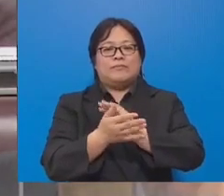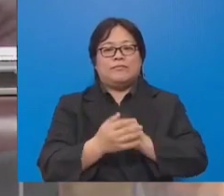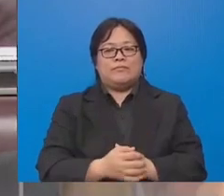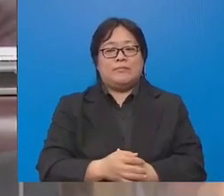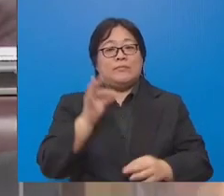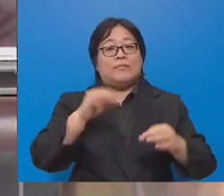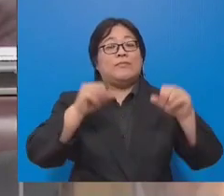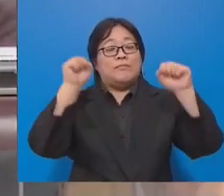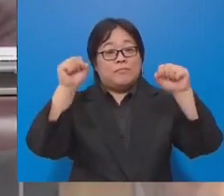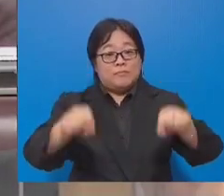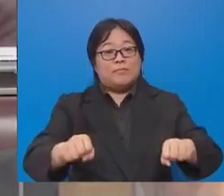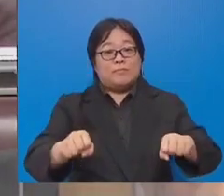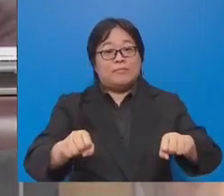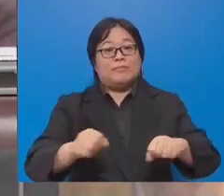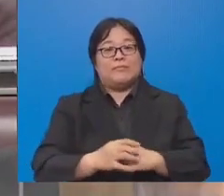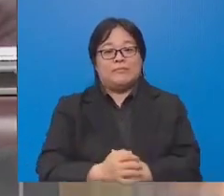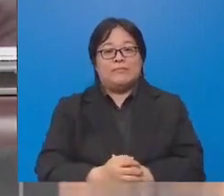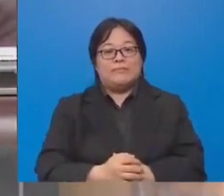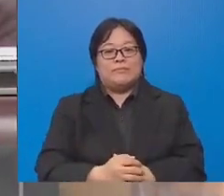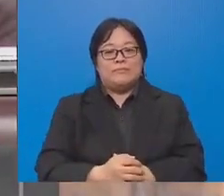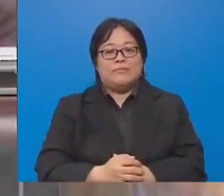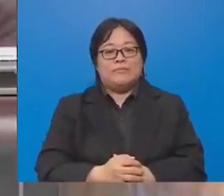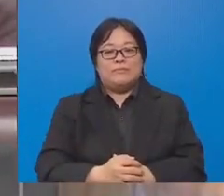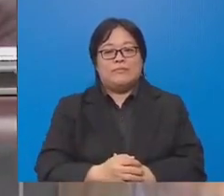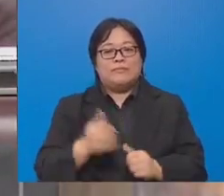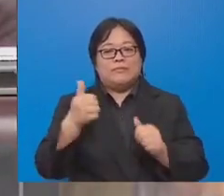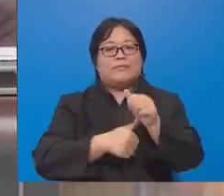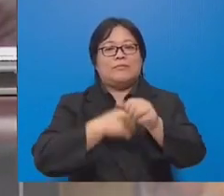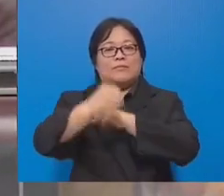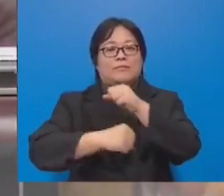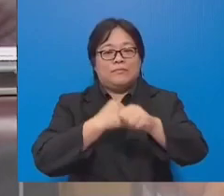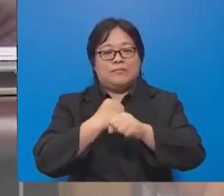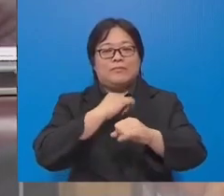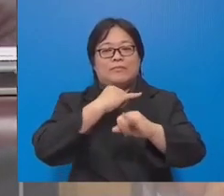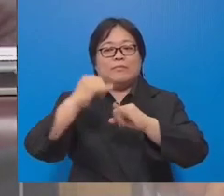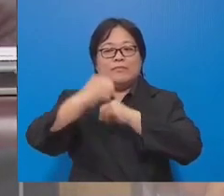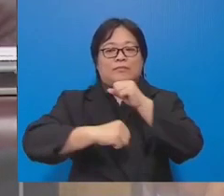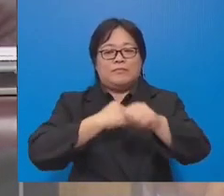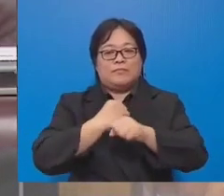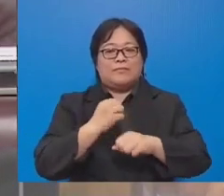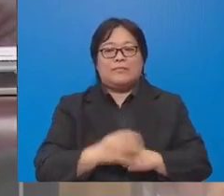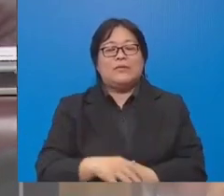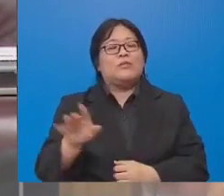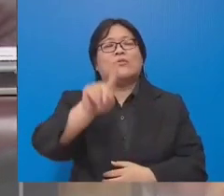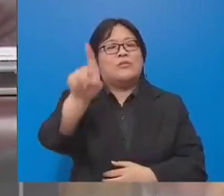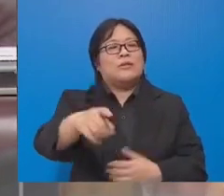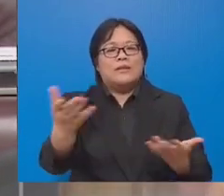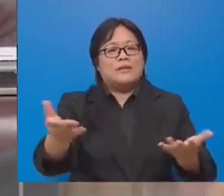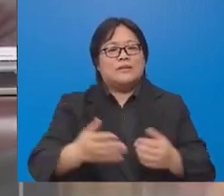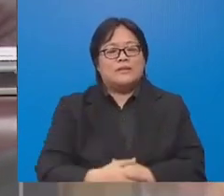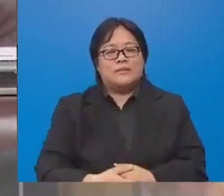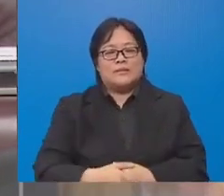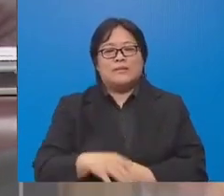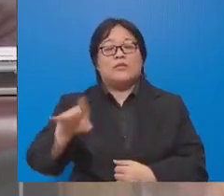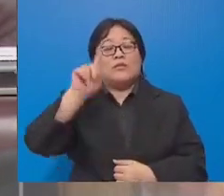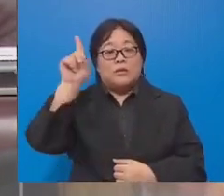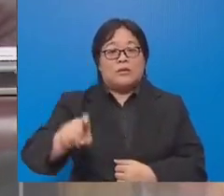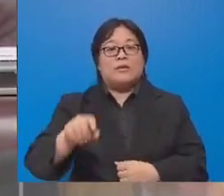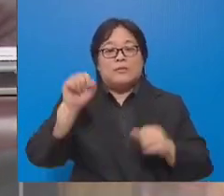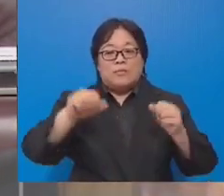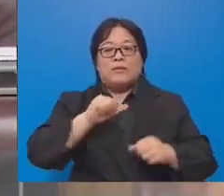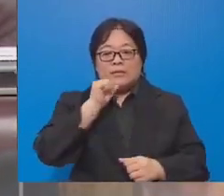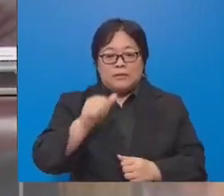kalau bolehlah mananya pada tiap-tiap tahun ujung tahun Siwalan perlu jadi gule atau juga